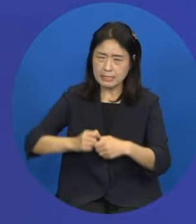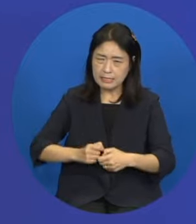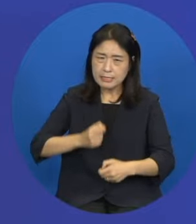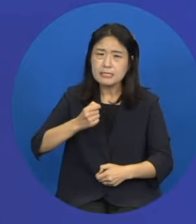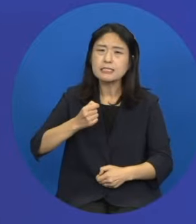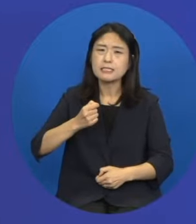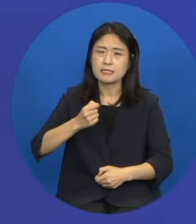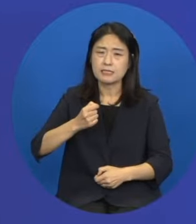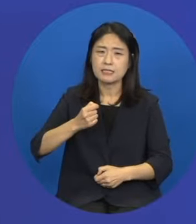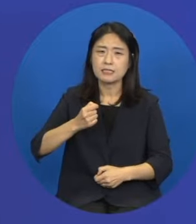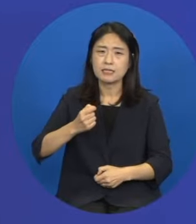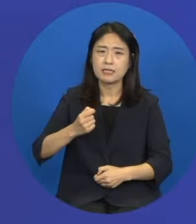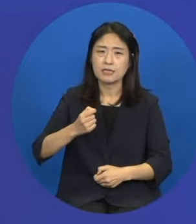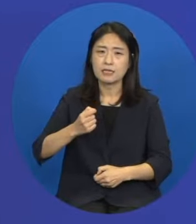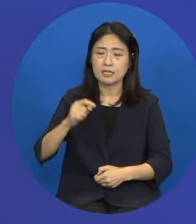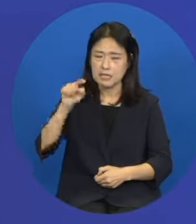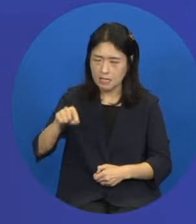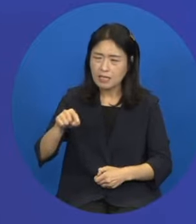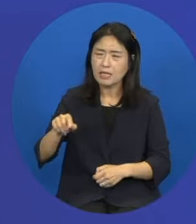그것이 전부여야 합니다.